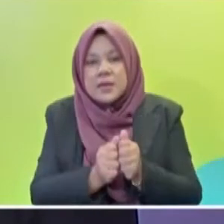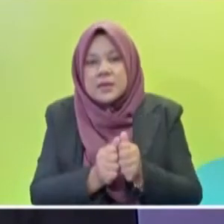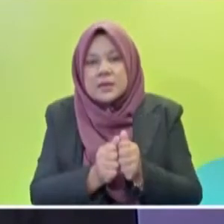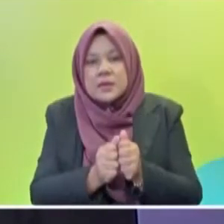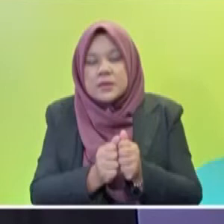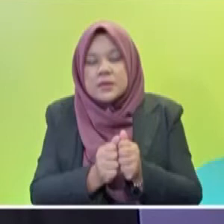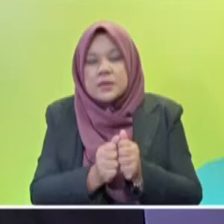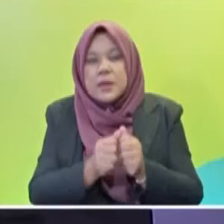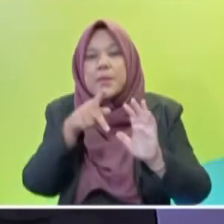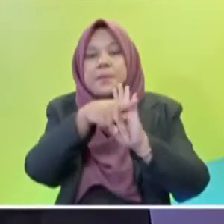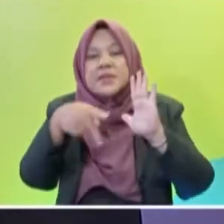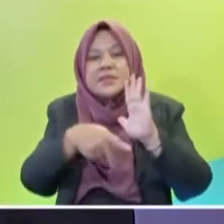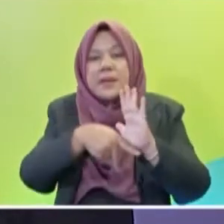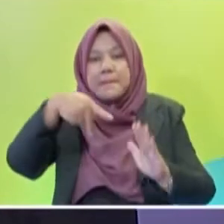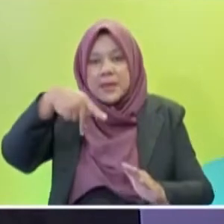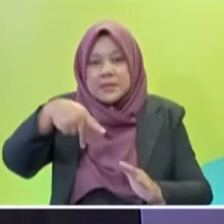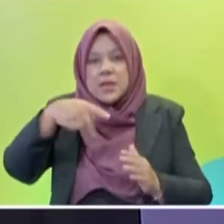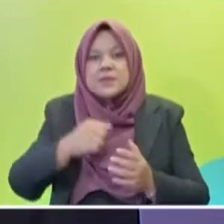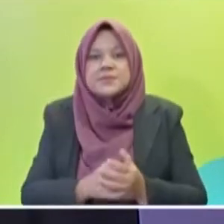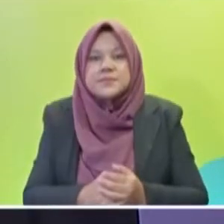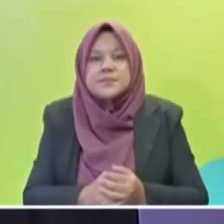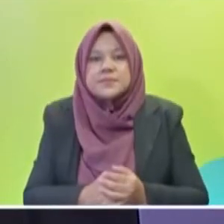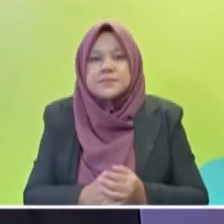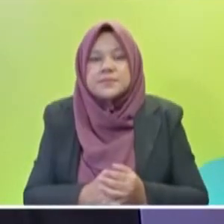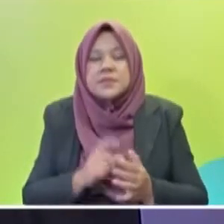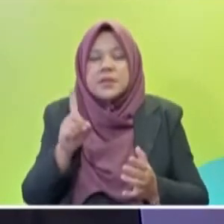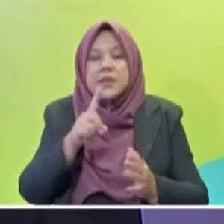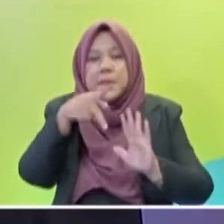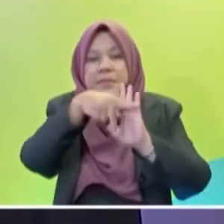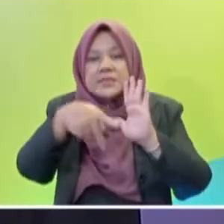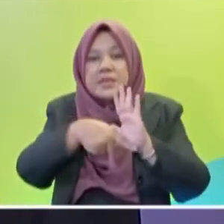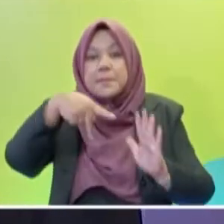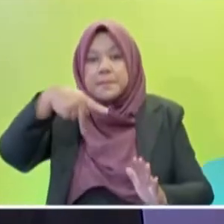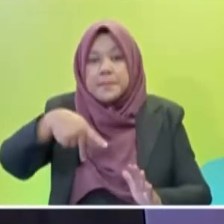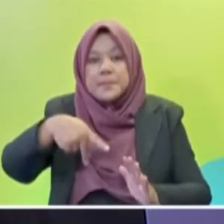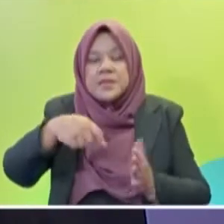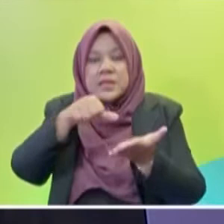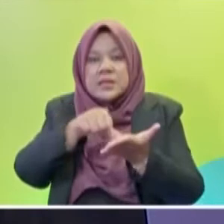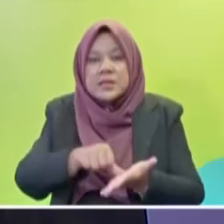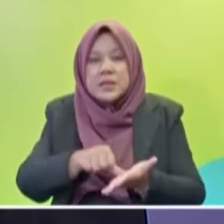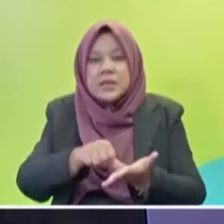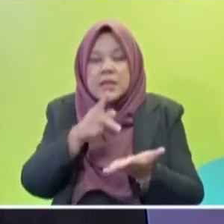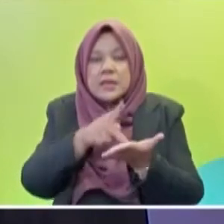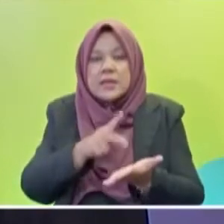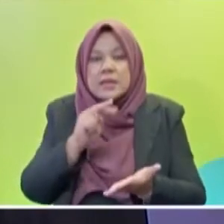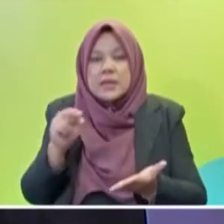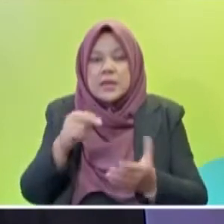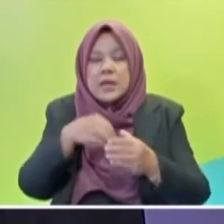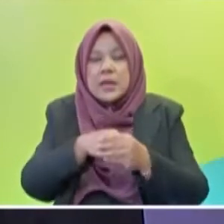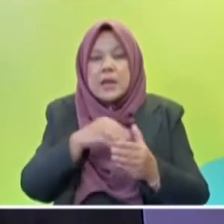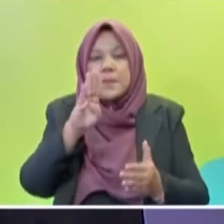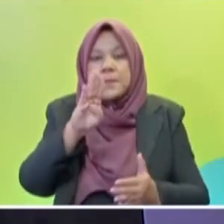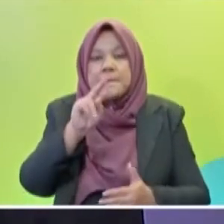berkenaan dengan prinsip Pascal ini dimana puisi Paskah ini tekanan yang dikenakan pada Bedali